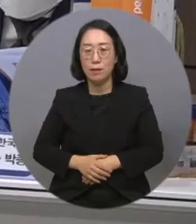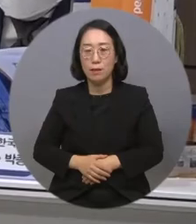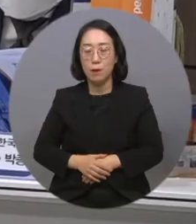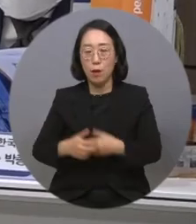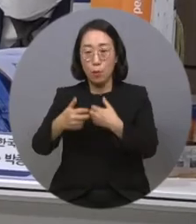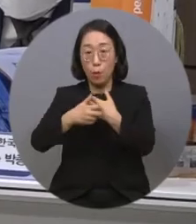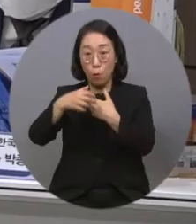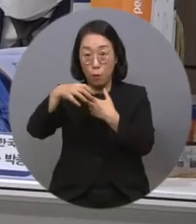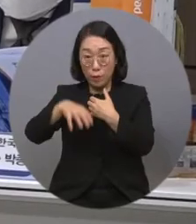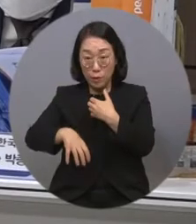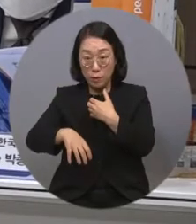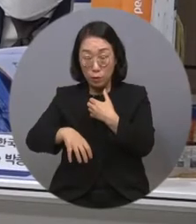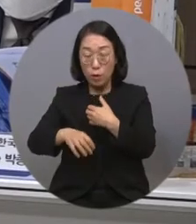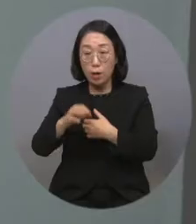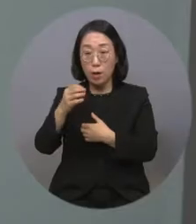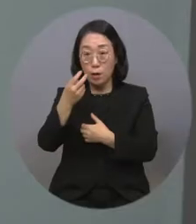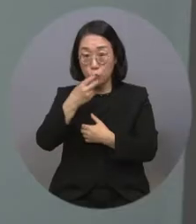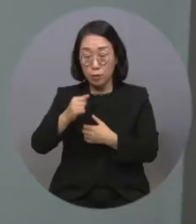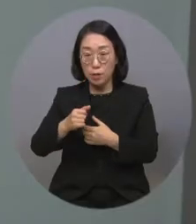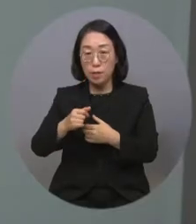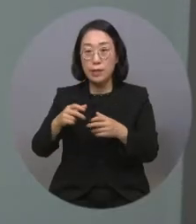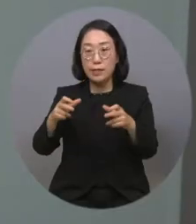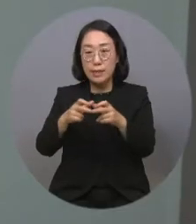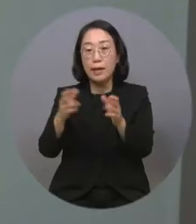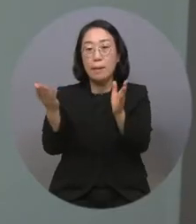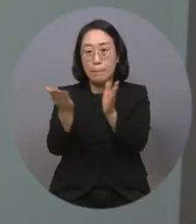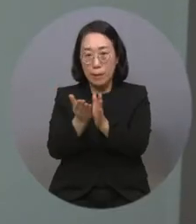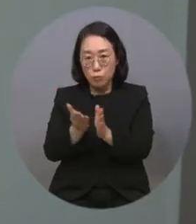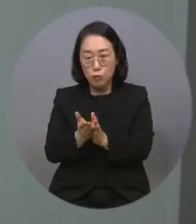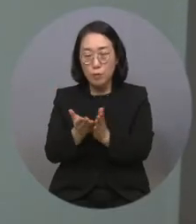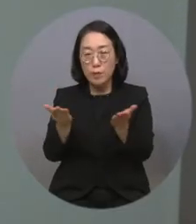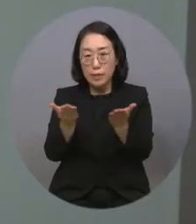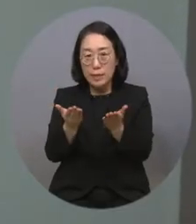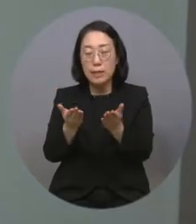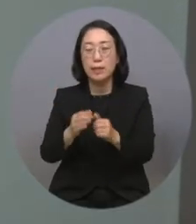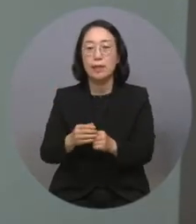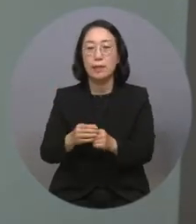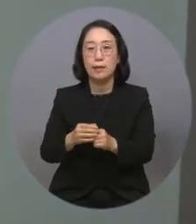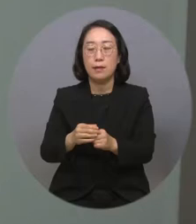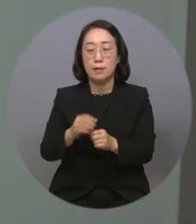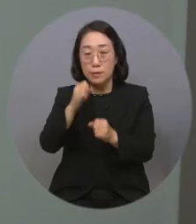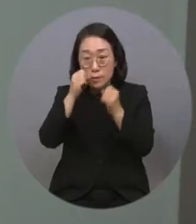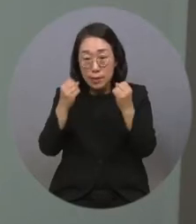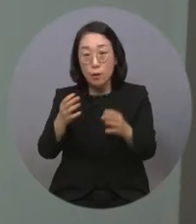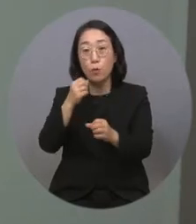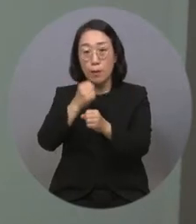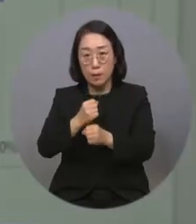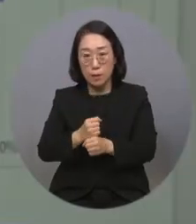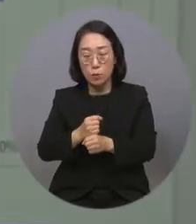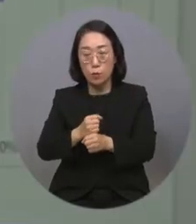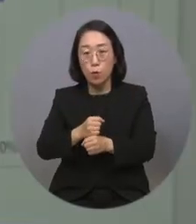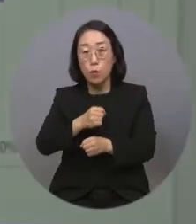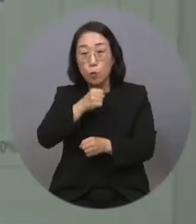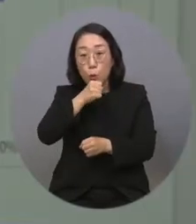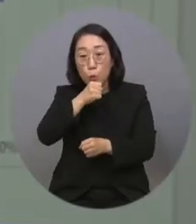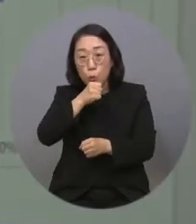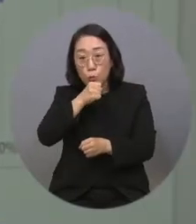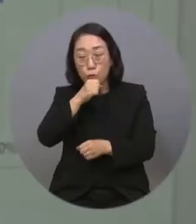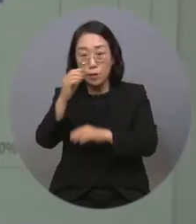일산병원에서 시행되고 있는 장애인 맞춤 직무 개발 및 장애인 의무 고용률 상향 달성 성공 사례를